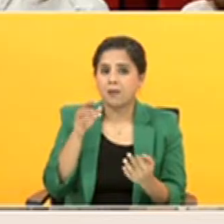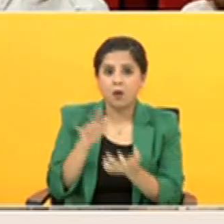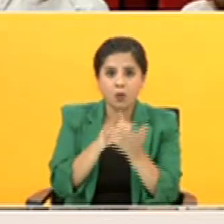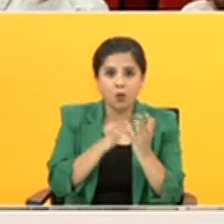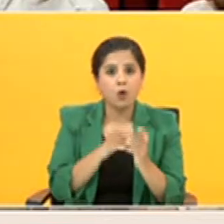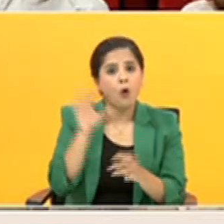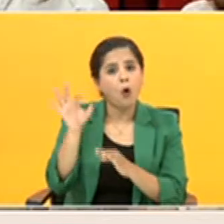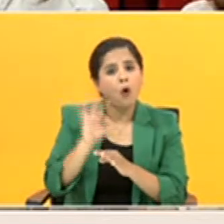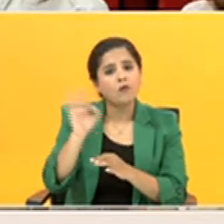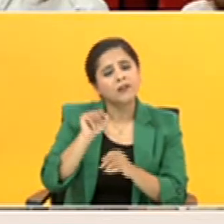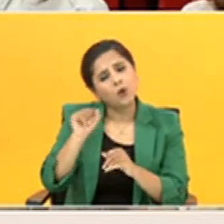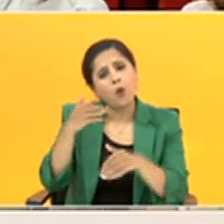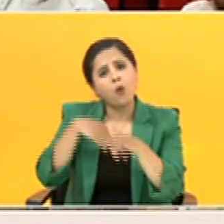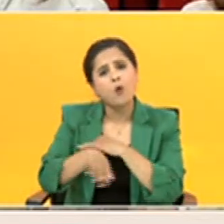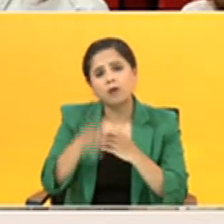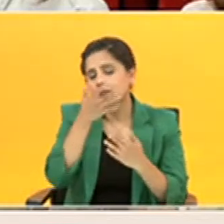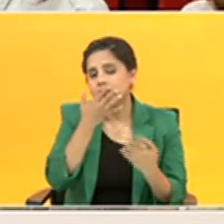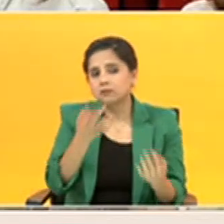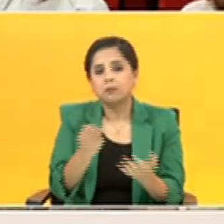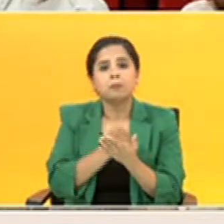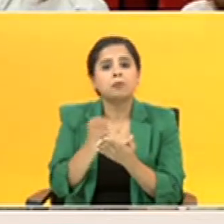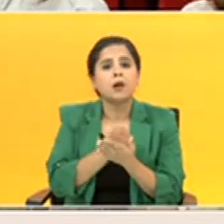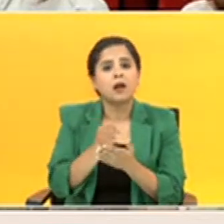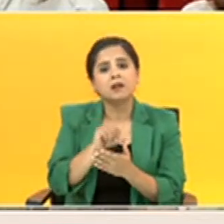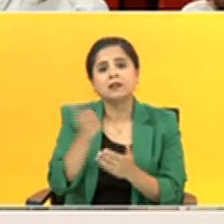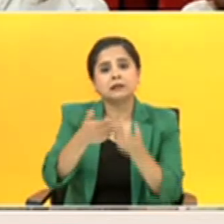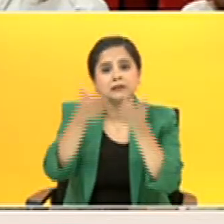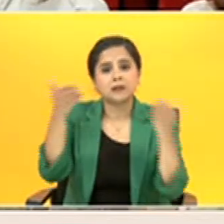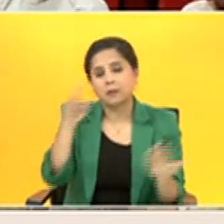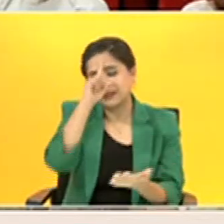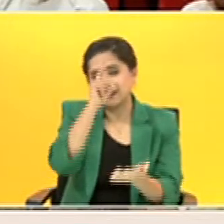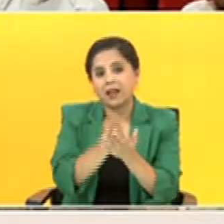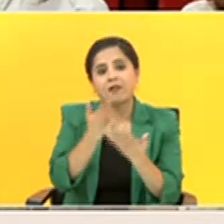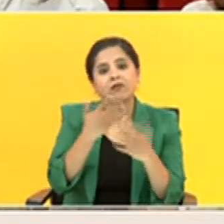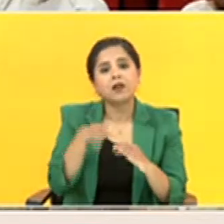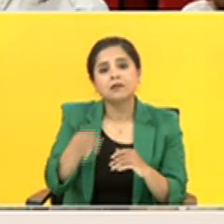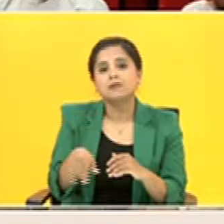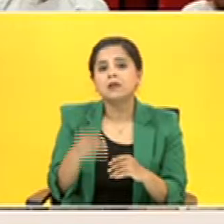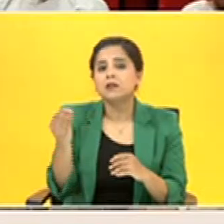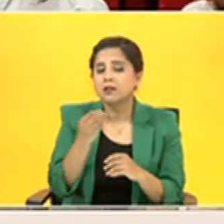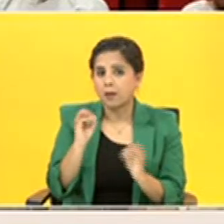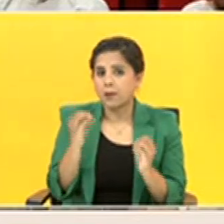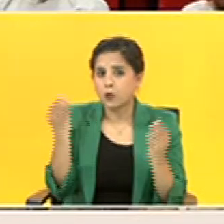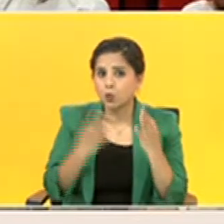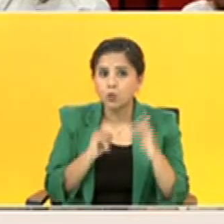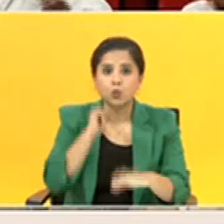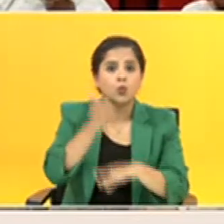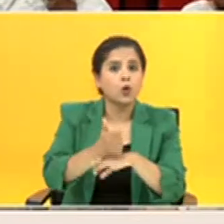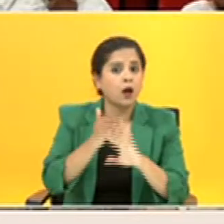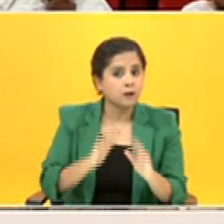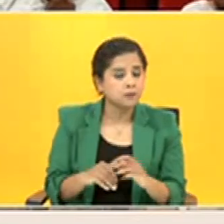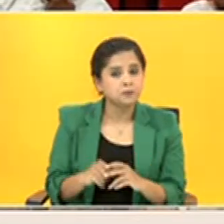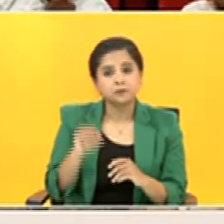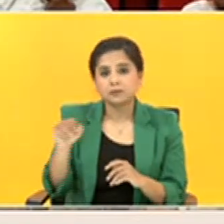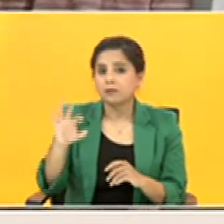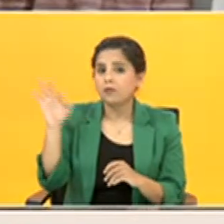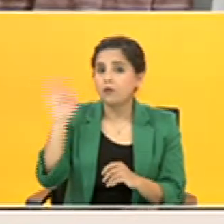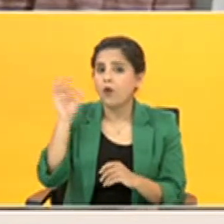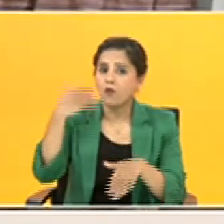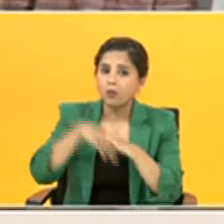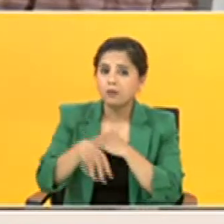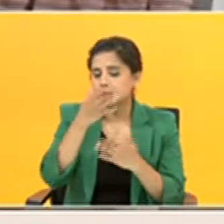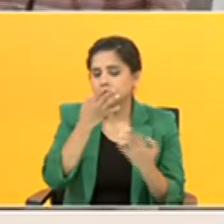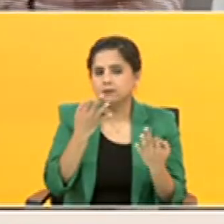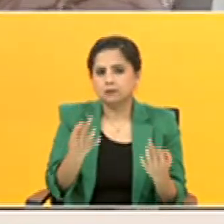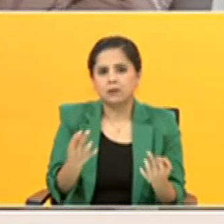ऑफिस में ही योग अभ्यास के लिए अलग स्थान तय कर दिया है। कुछ स्टार्टअप्स ने अपने ऑफिस योग